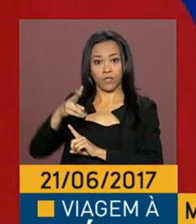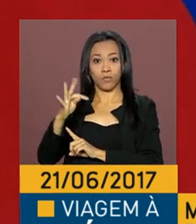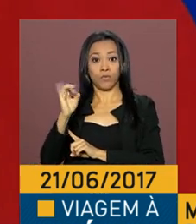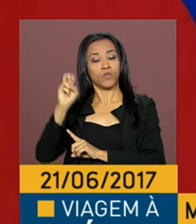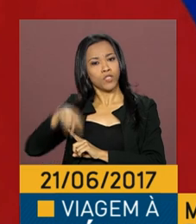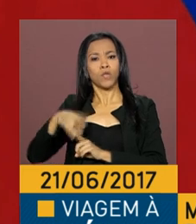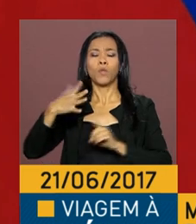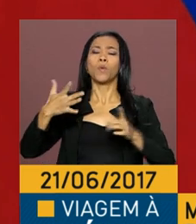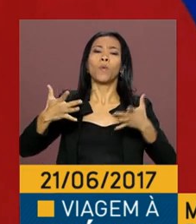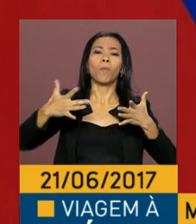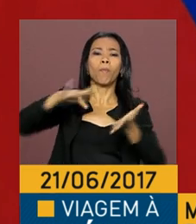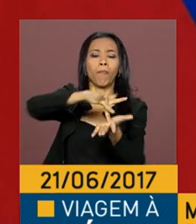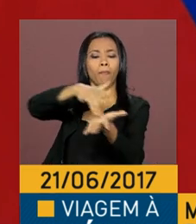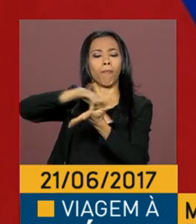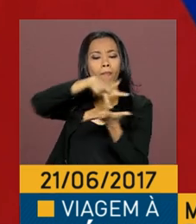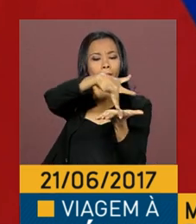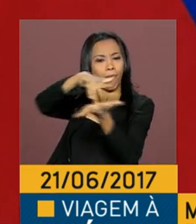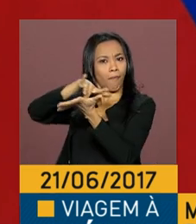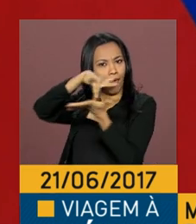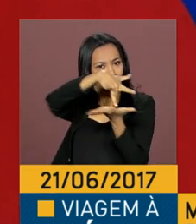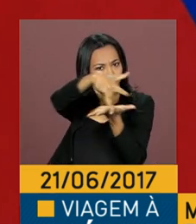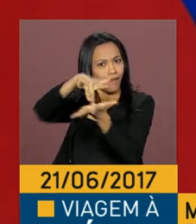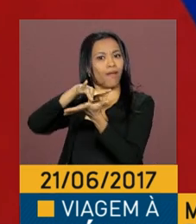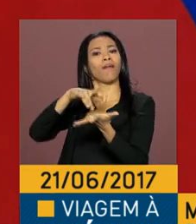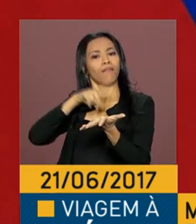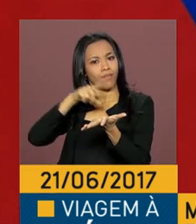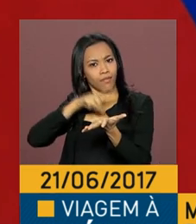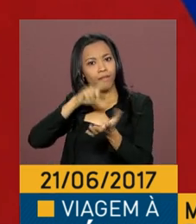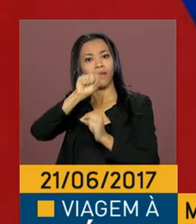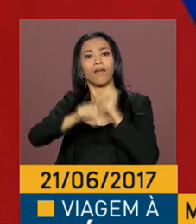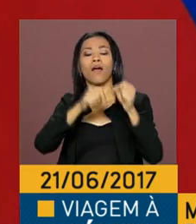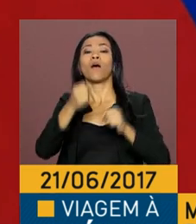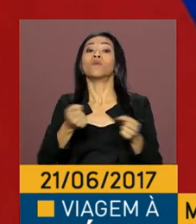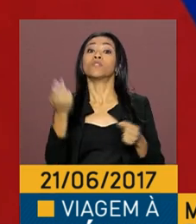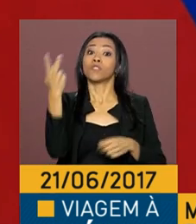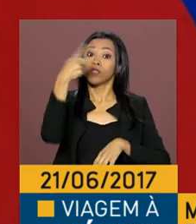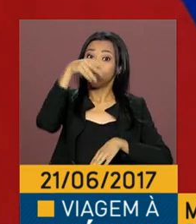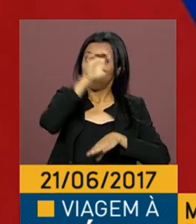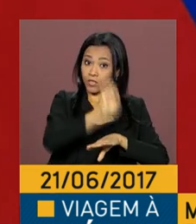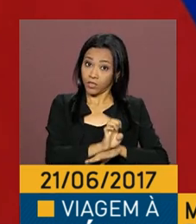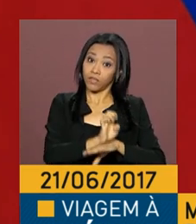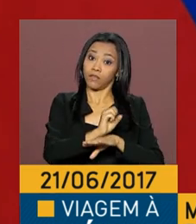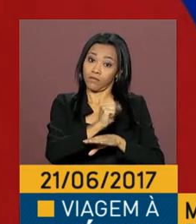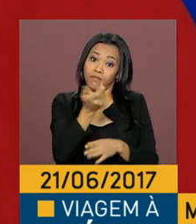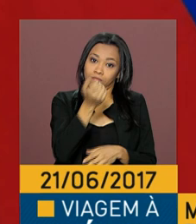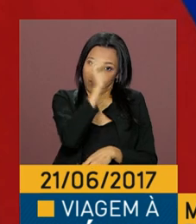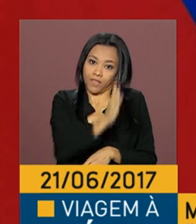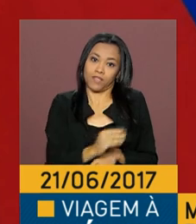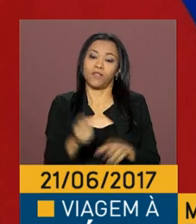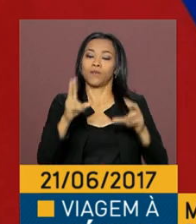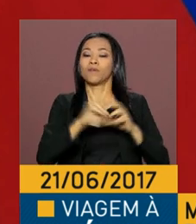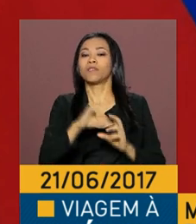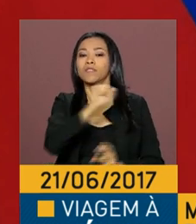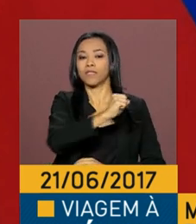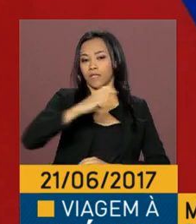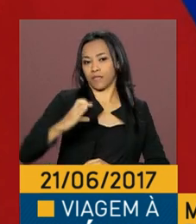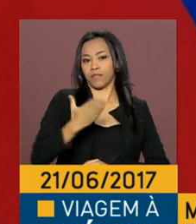de Bolshoi, que tem, por assim dizer, uma filial em Joinville, em Santa Catarina, no Brasil.